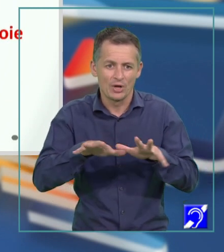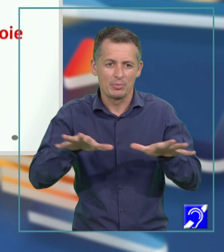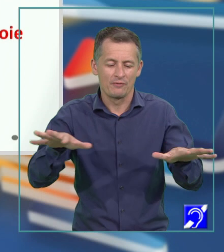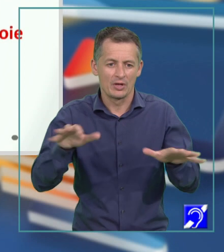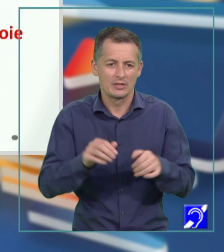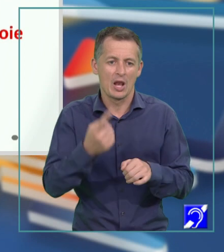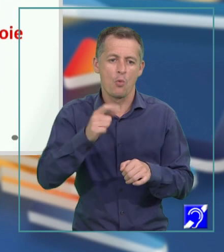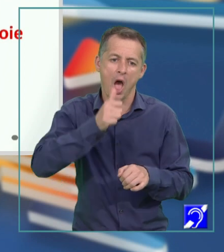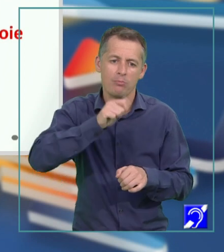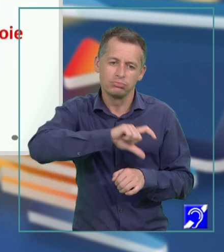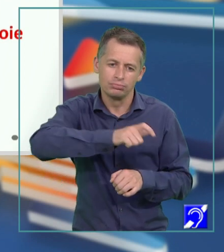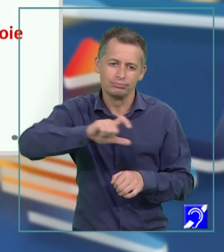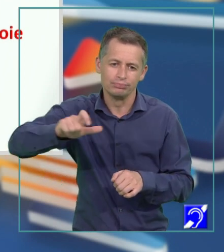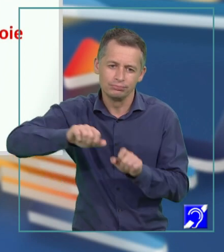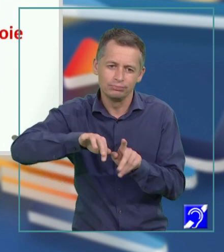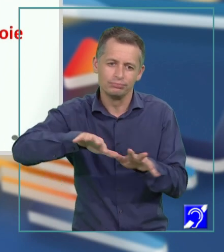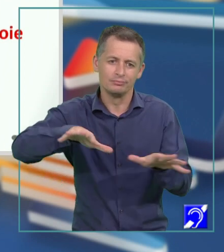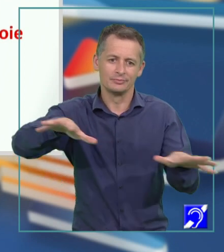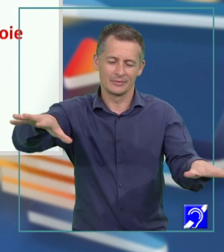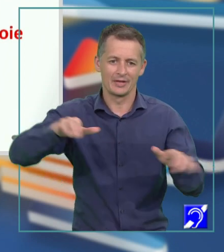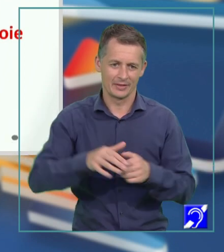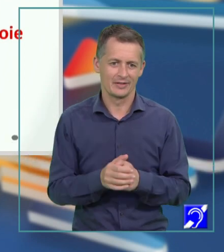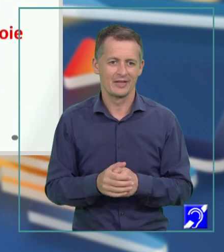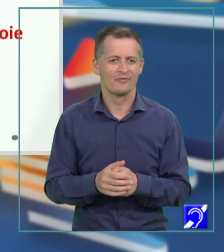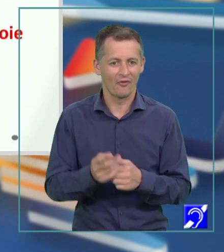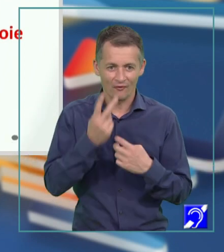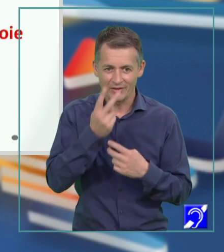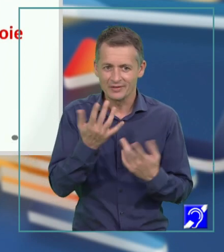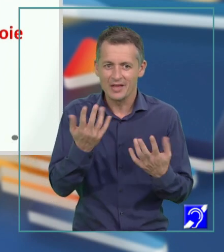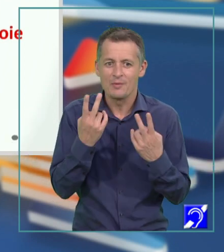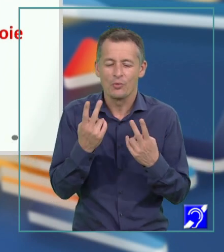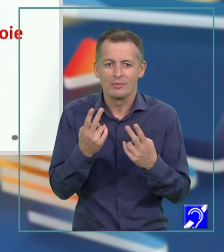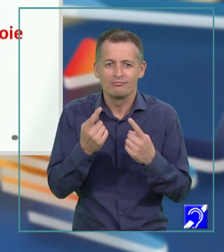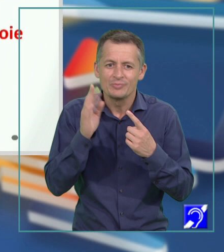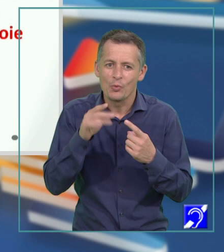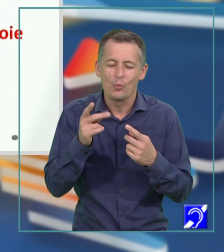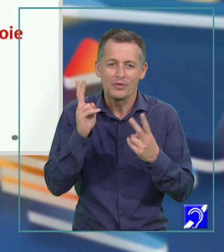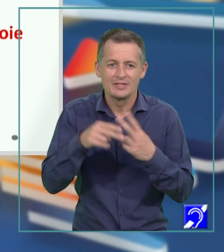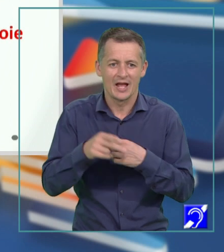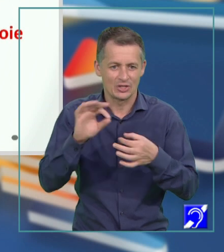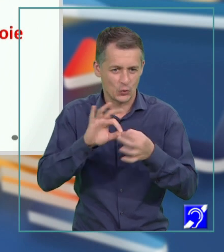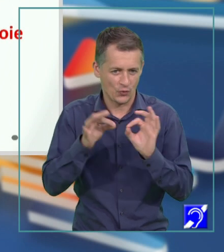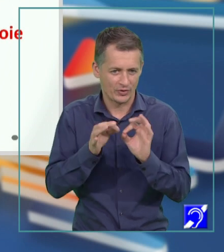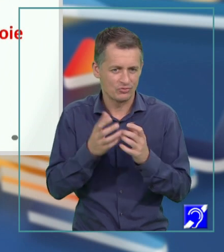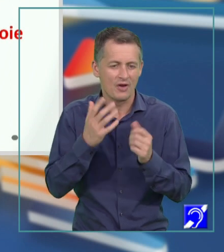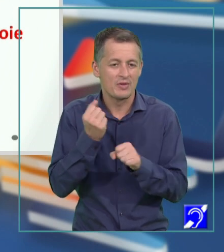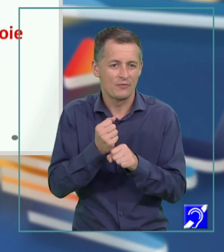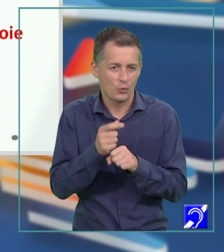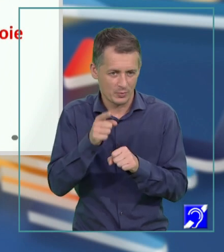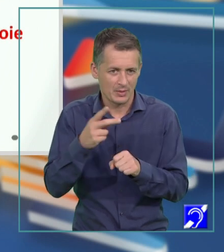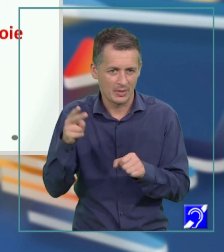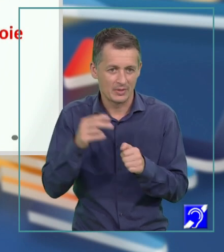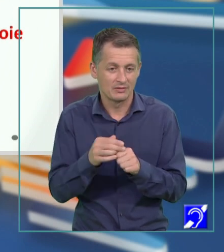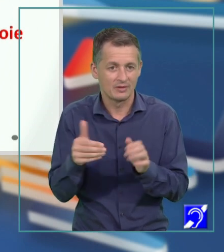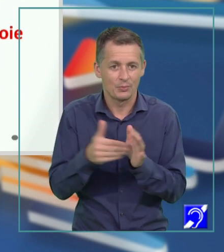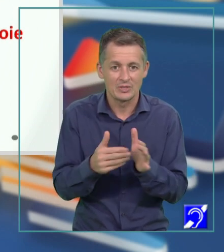principal al unei ape curgătoare. Observați cât de multe sensuri poate să aibă acest cuvânt. Ce avem de făcut noi mai departe? Să